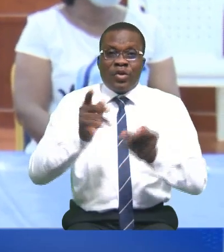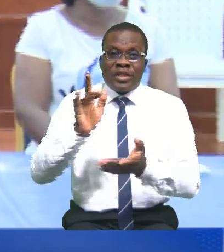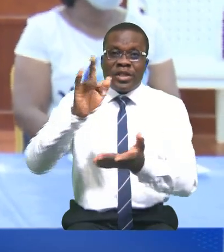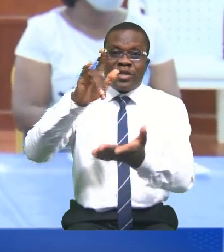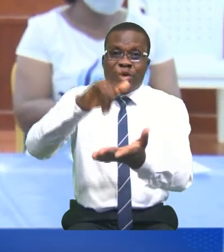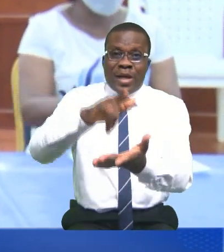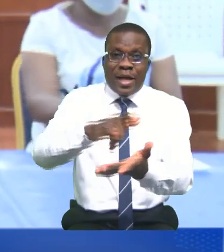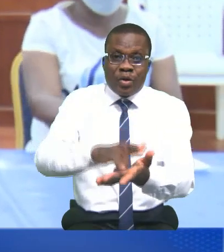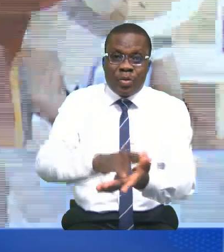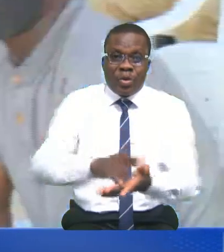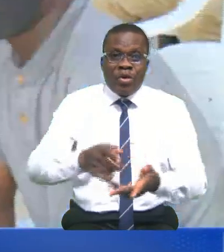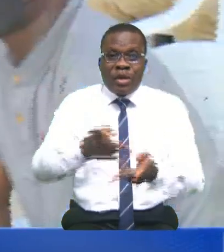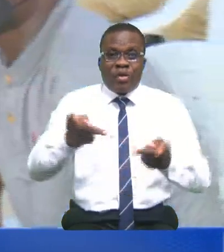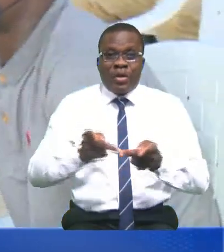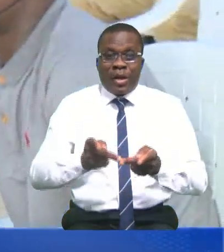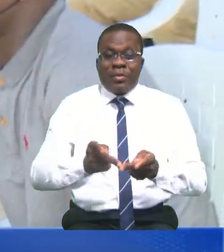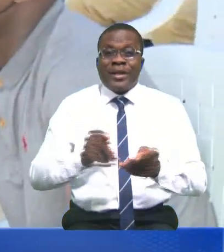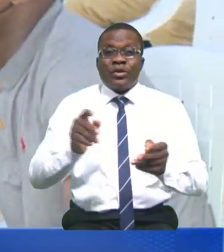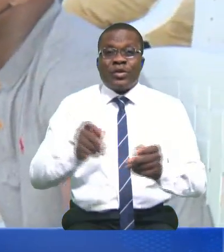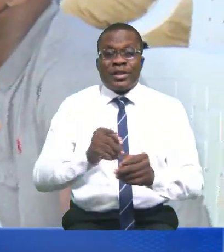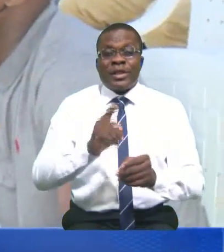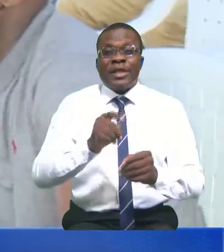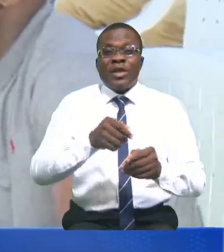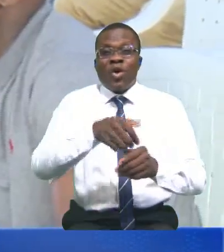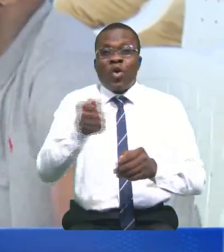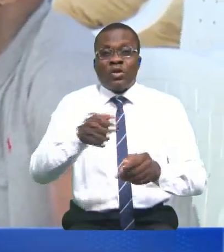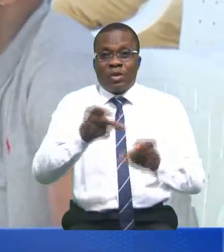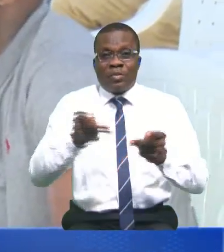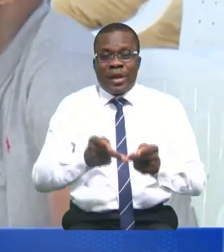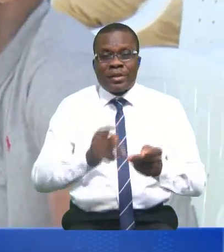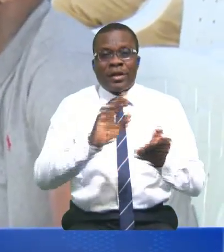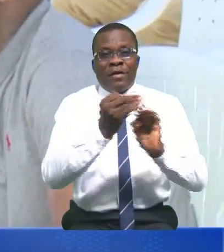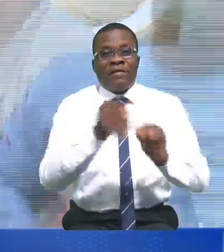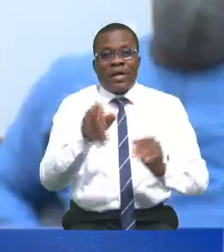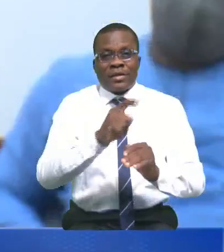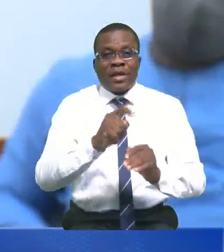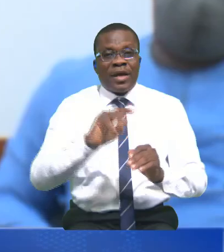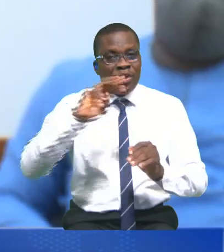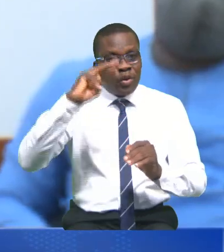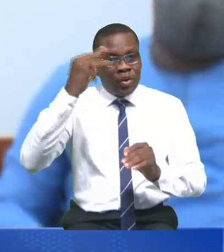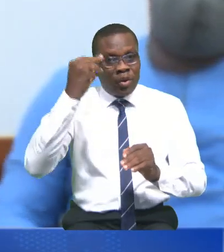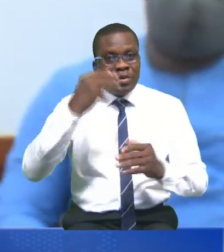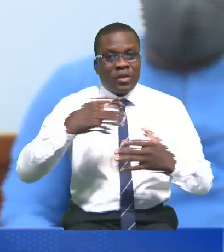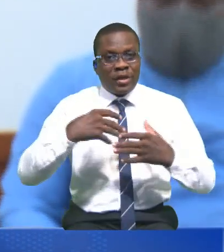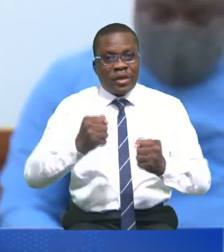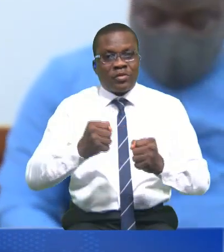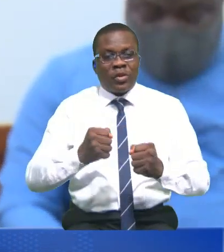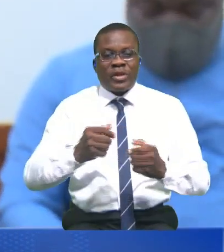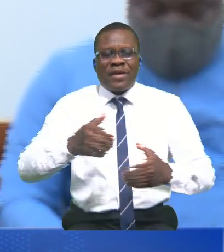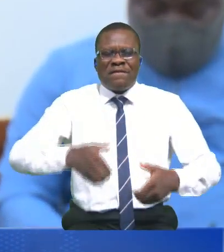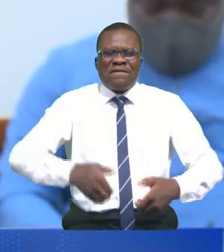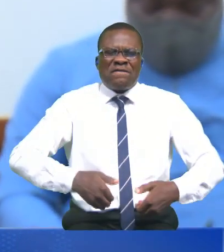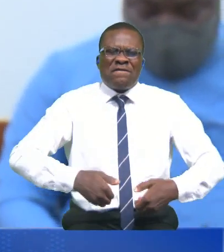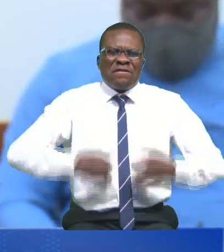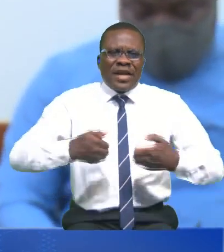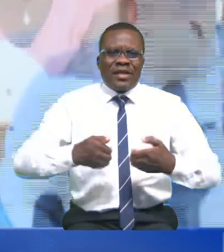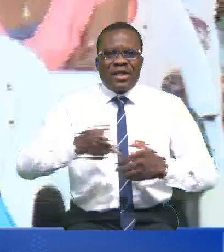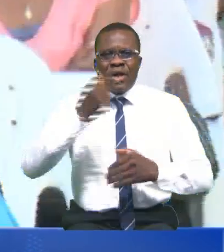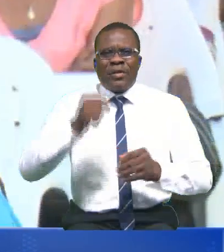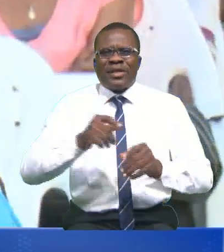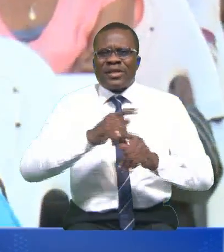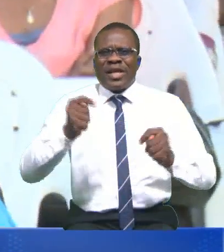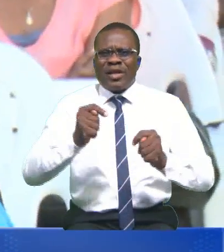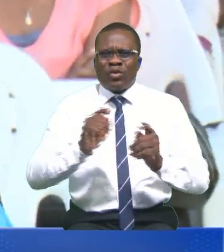du site du Palais des Congrès face à eux le ministre de la Santé très remonté à cause des cas de fraude